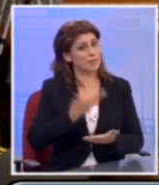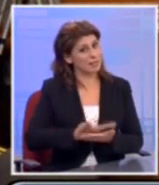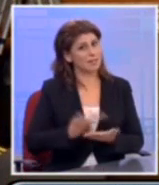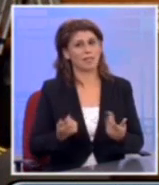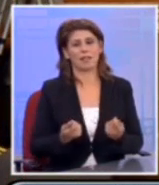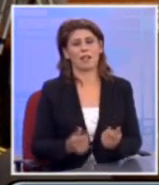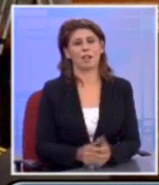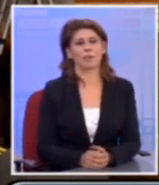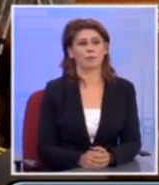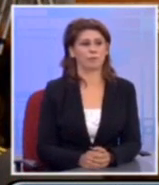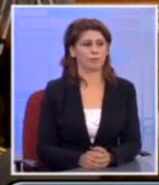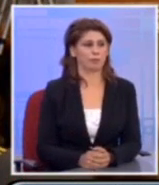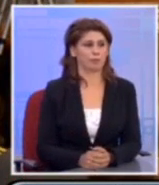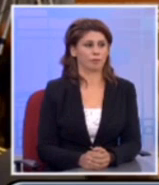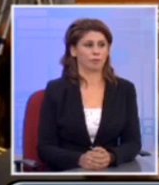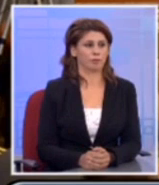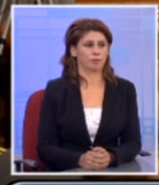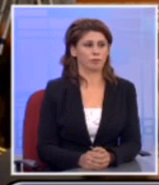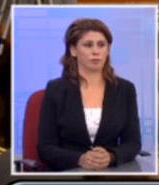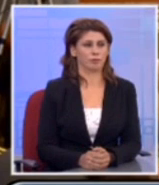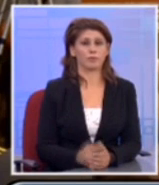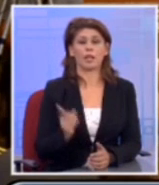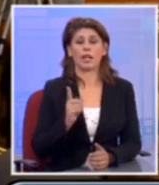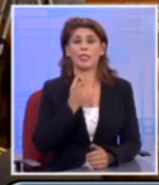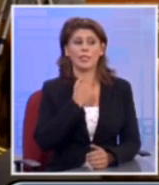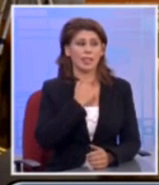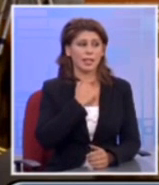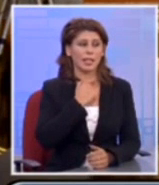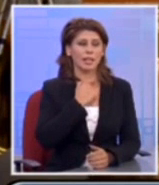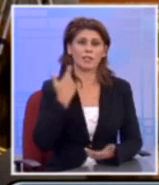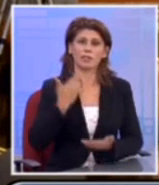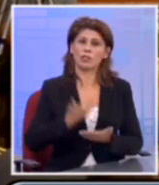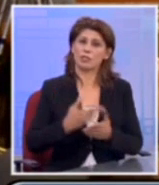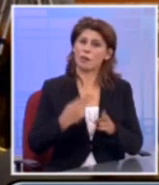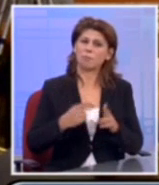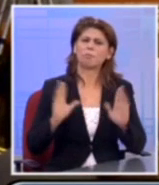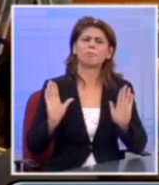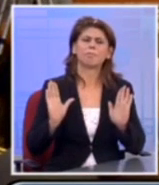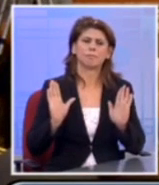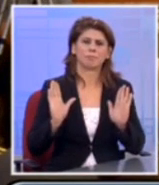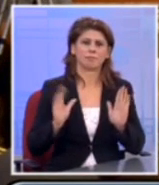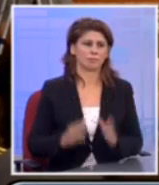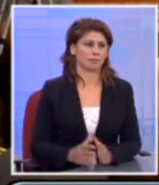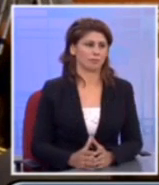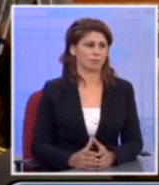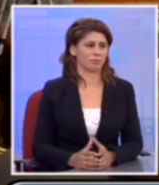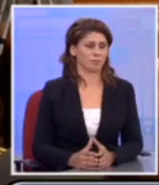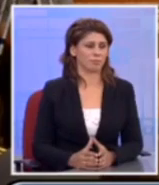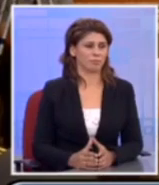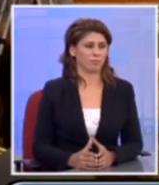να κάνουμε. Δεν χρειάζεται να μας το ζητήσετε επισήμως